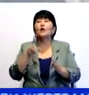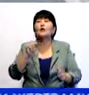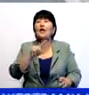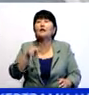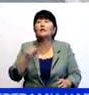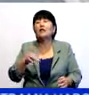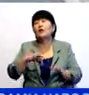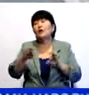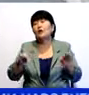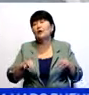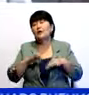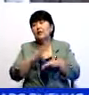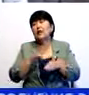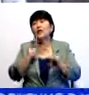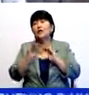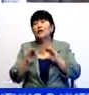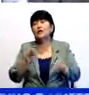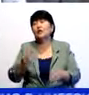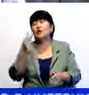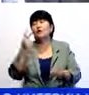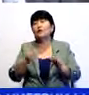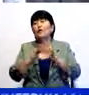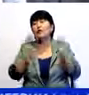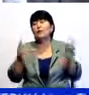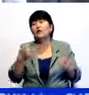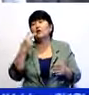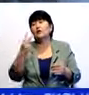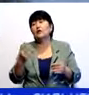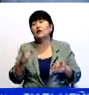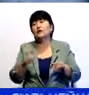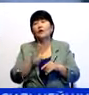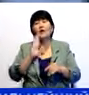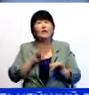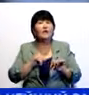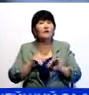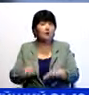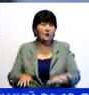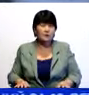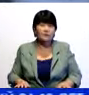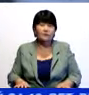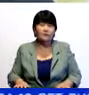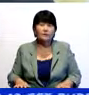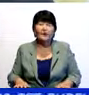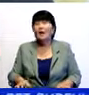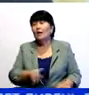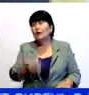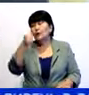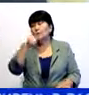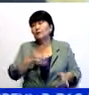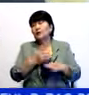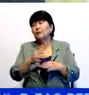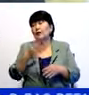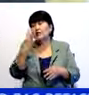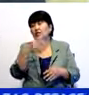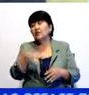рамках проекта проведена реконструкция двух мостов и двух водоотводов. В текущем году выделено